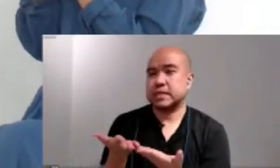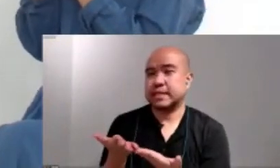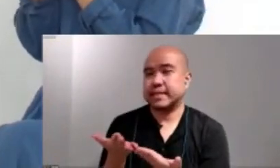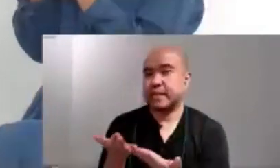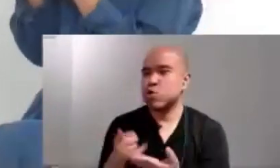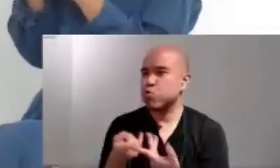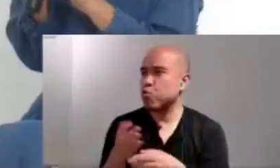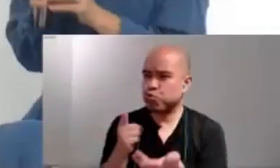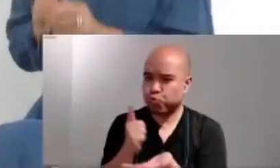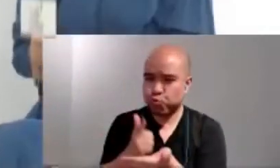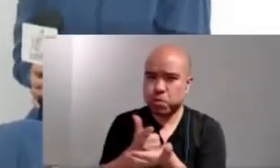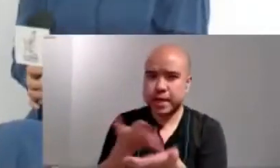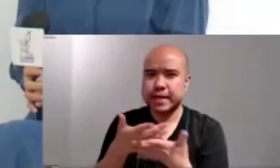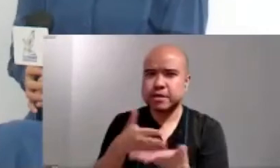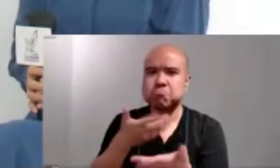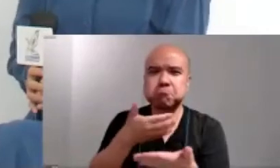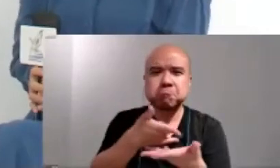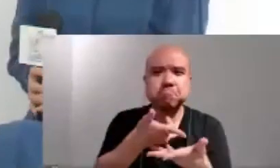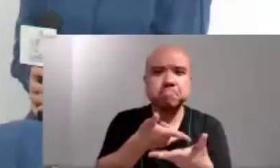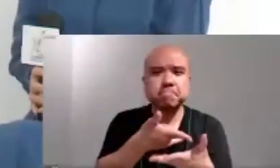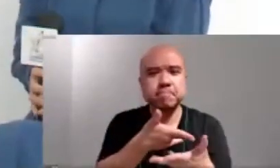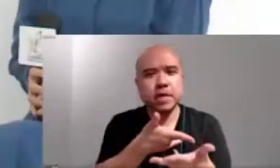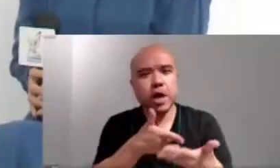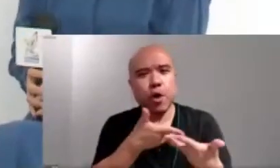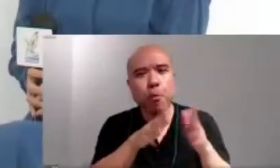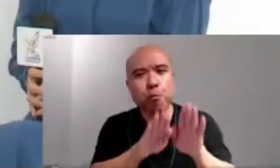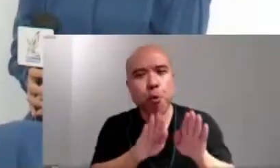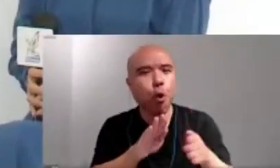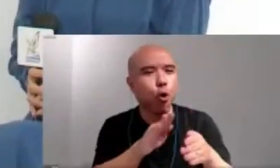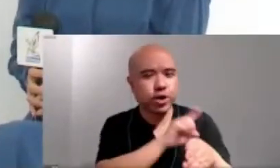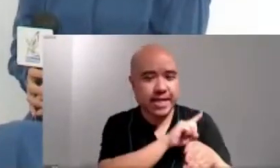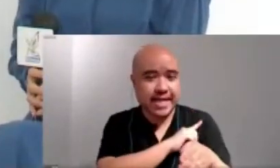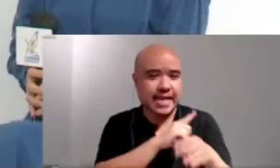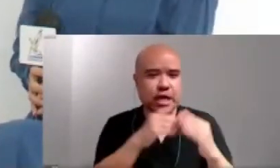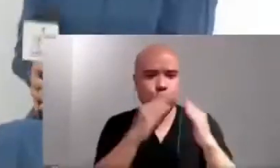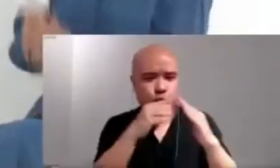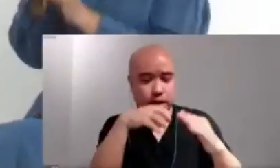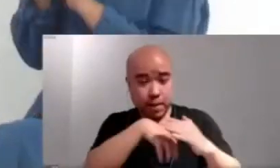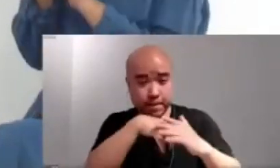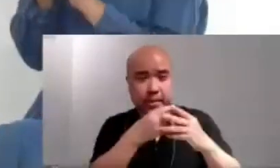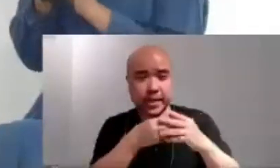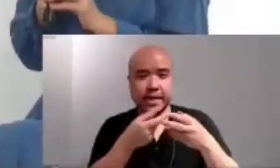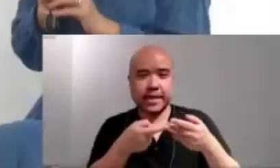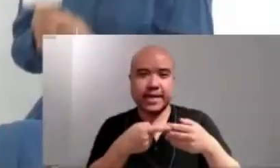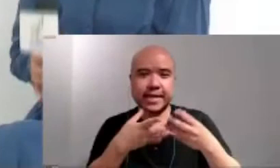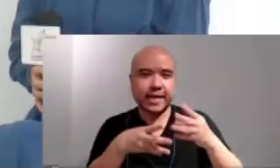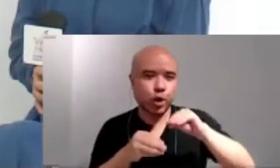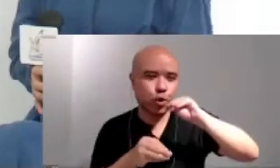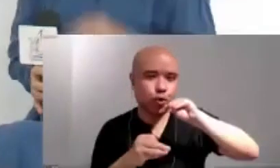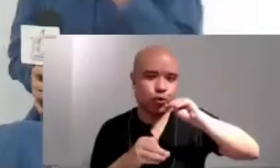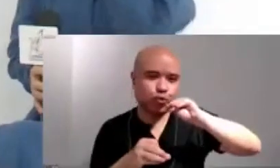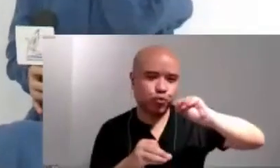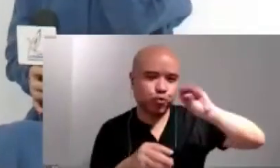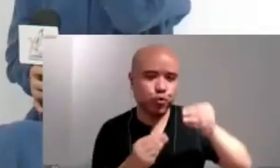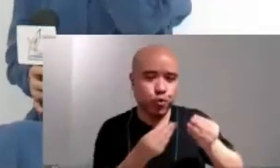己。 即其實可以為咗自己，可以清理自己屋企嘅嘢嘅。係。係 啦。 咁啊，其實嗱，而家